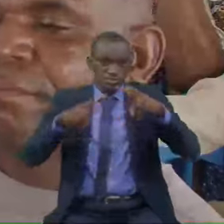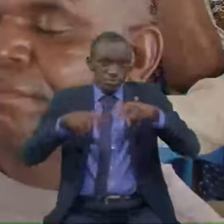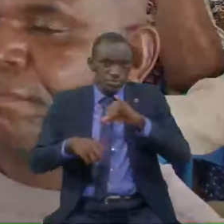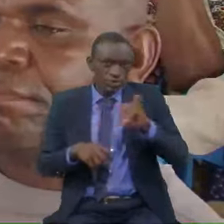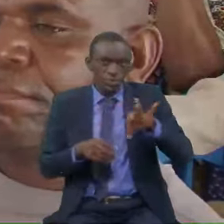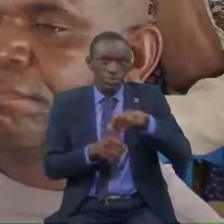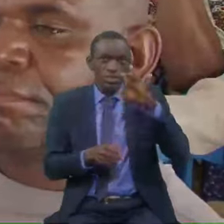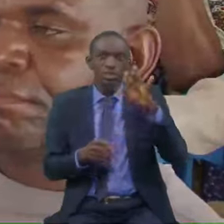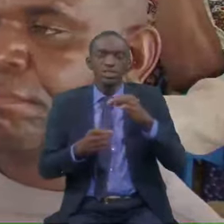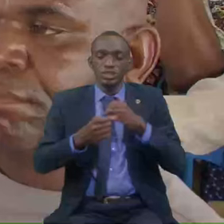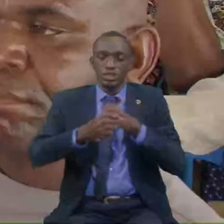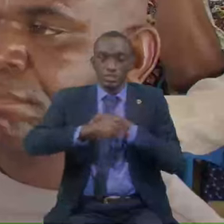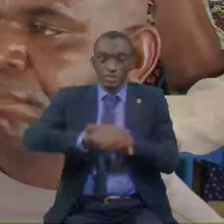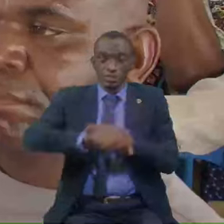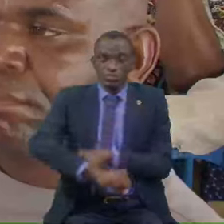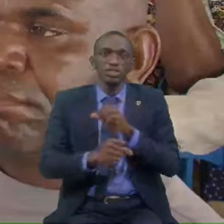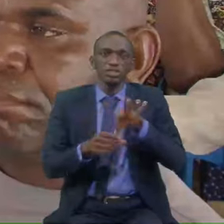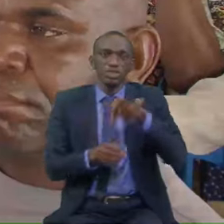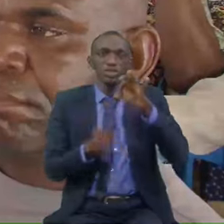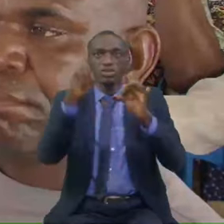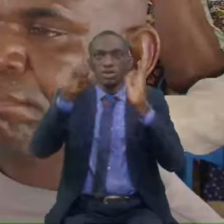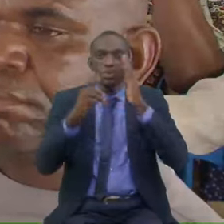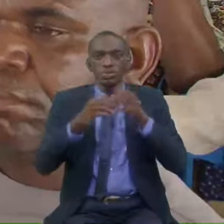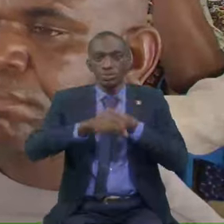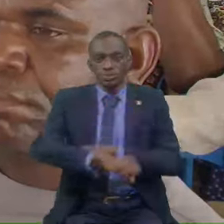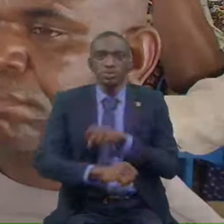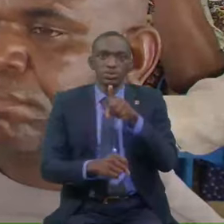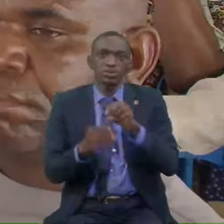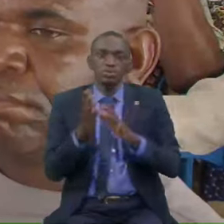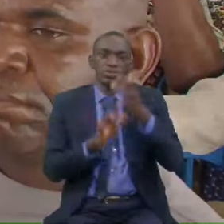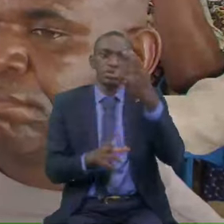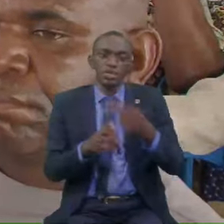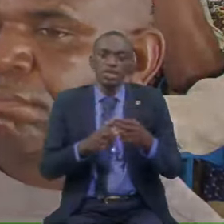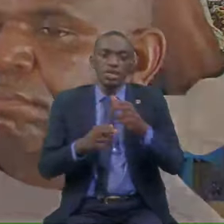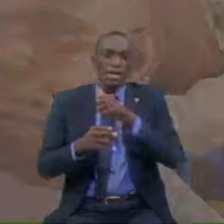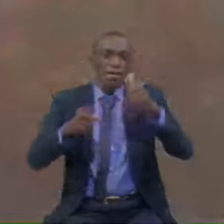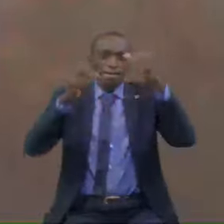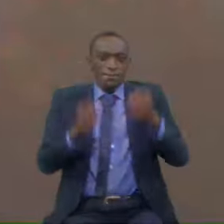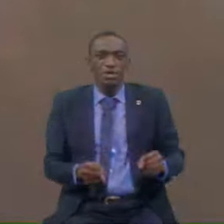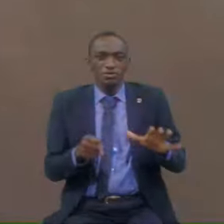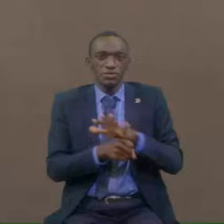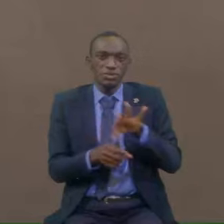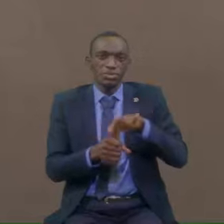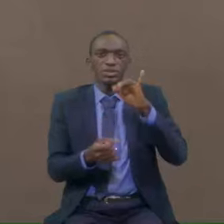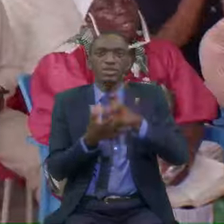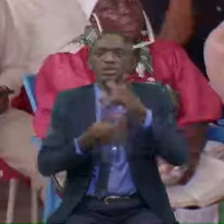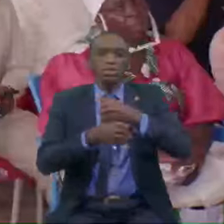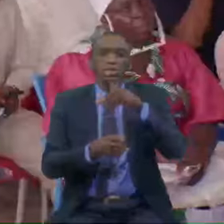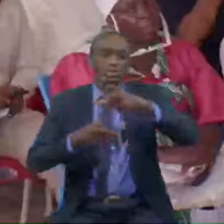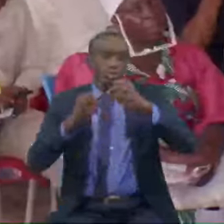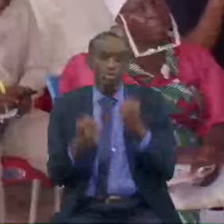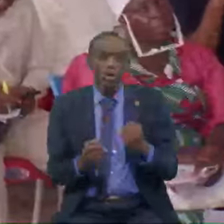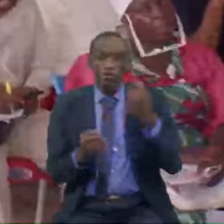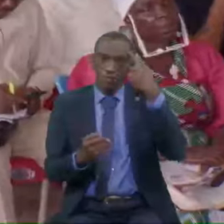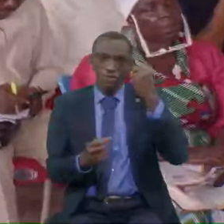défendre, l'esprit dynamique, il vous amènera à être dynamique pour le restant de vos jours au nom